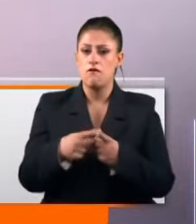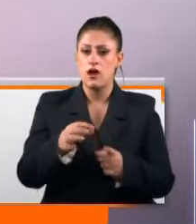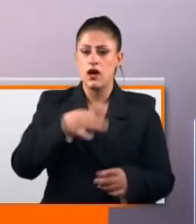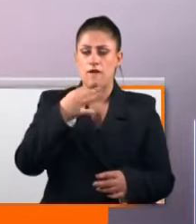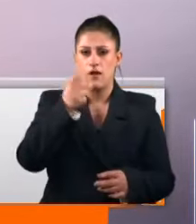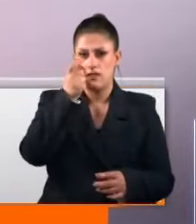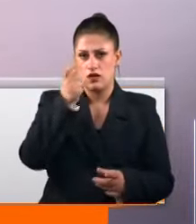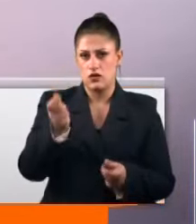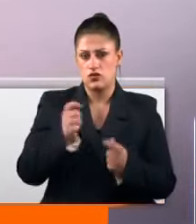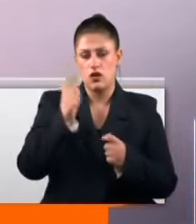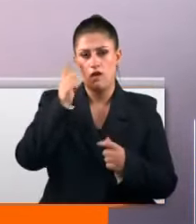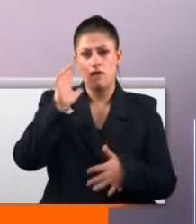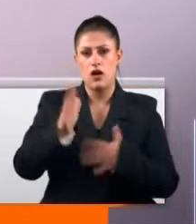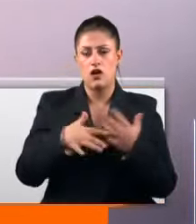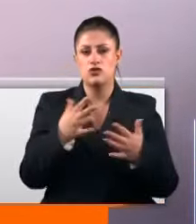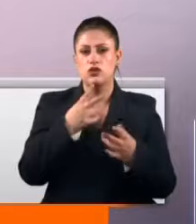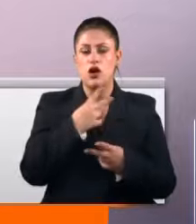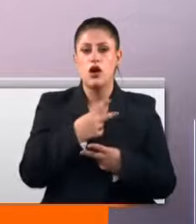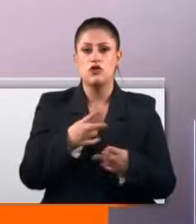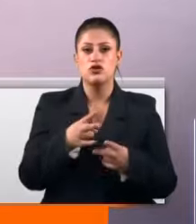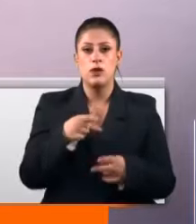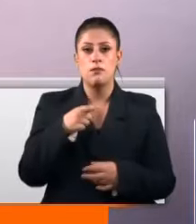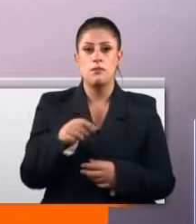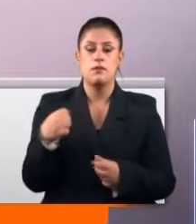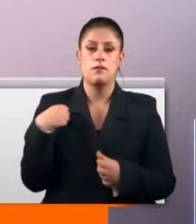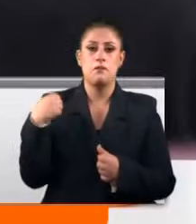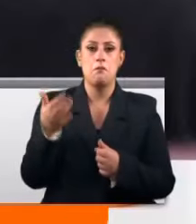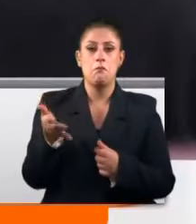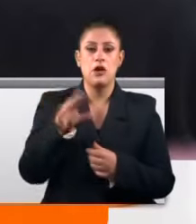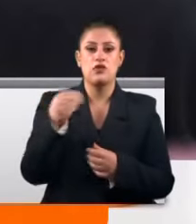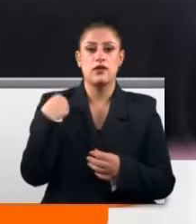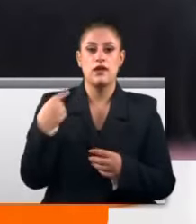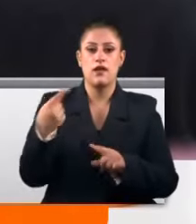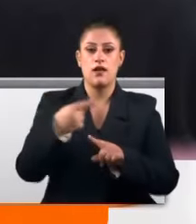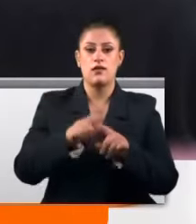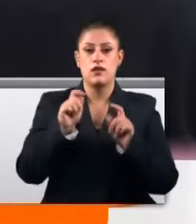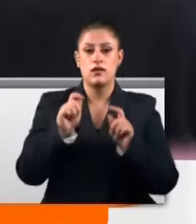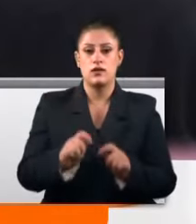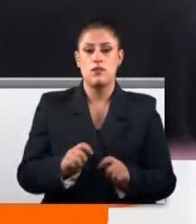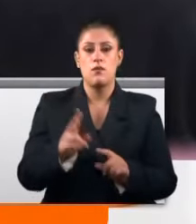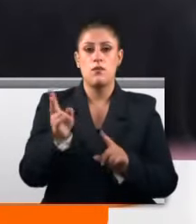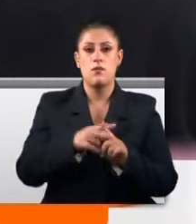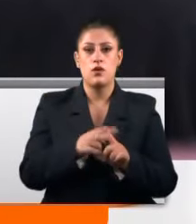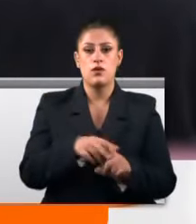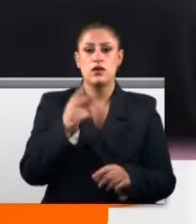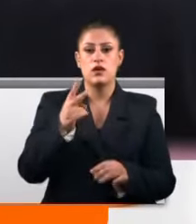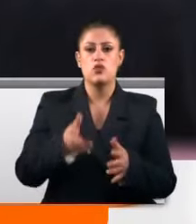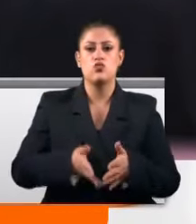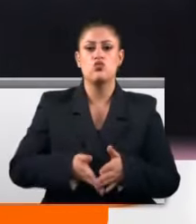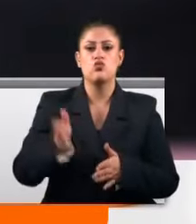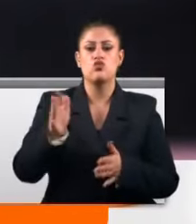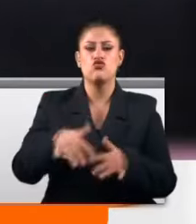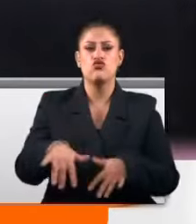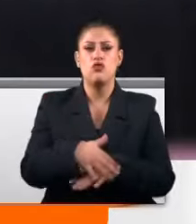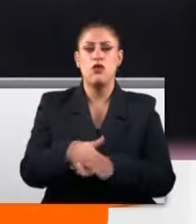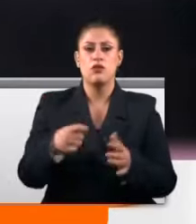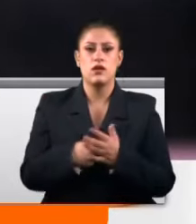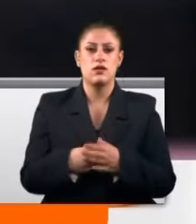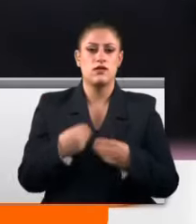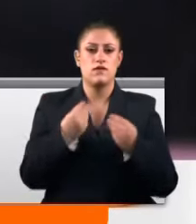çekmişti. Kafa karıştıran açıklamalarına bir yenisini daha ekledi. Emniyete iki tane uzun caddenin ismini veriyorsunuz. Niye? Oradan